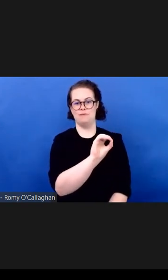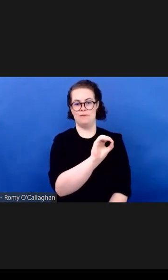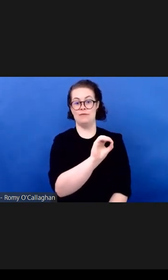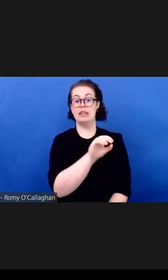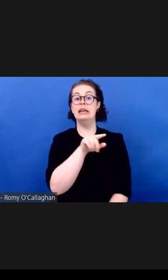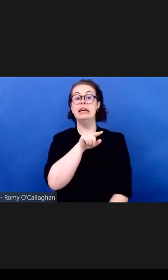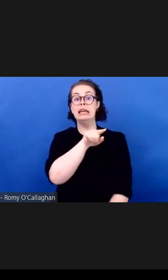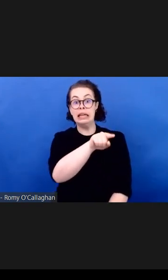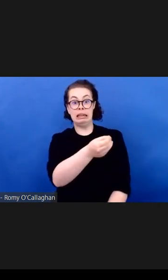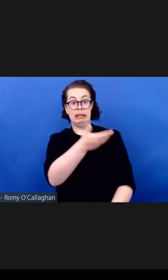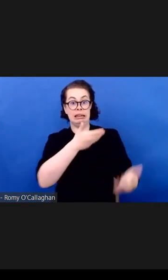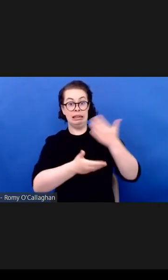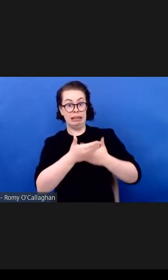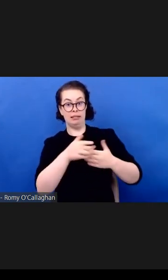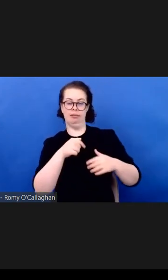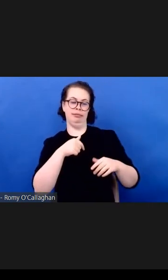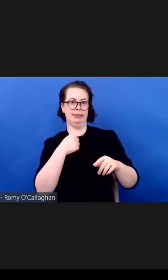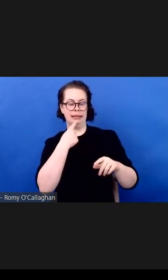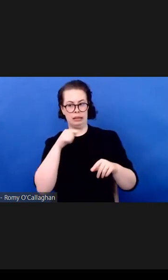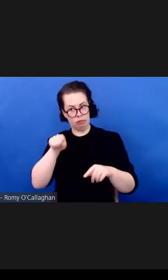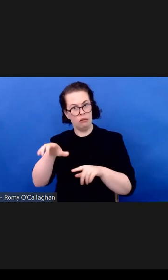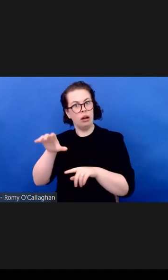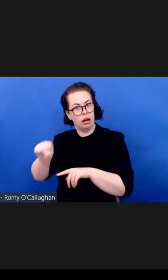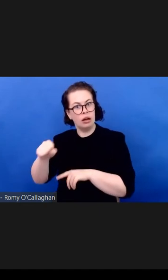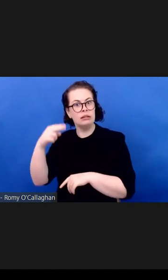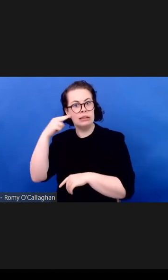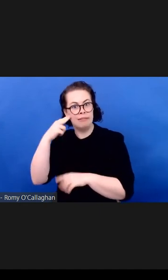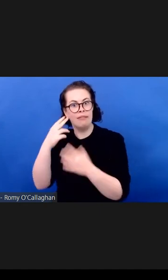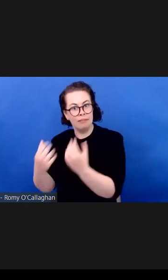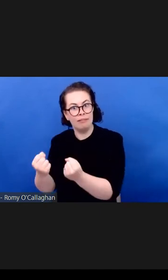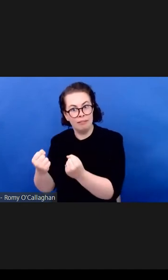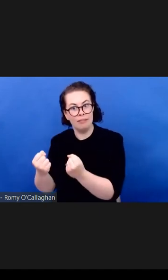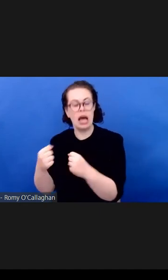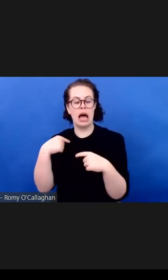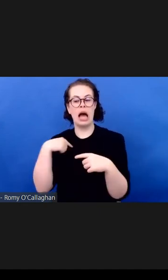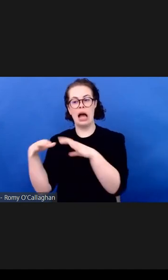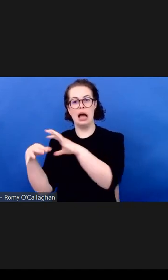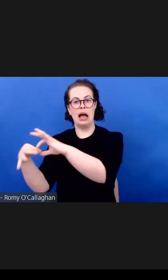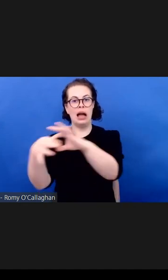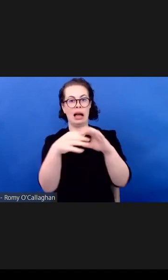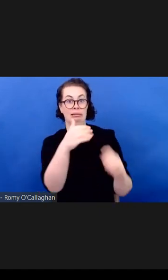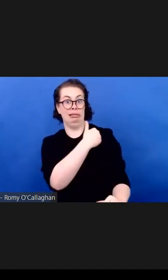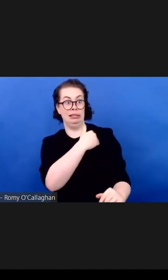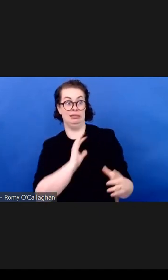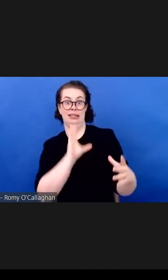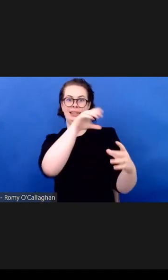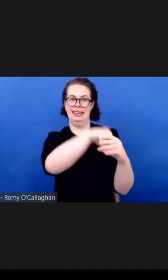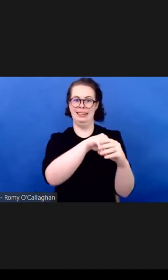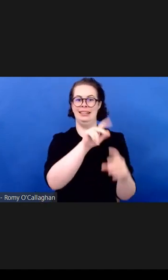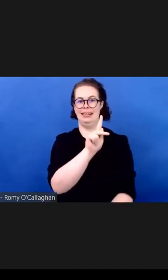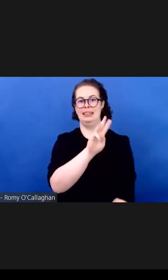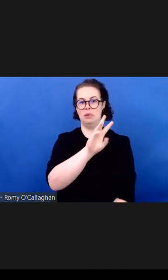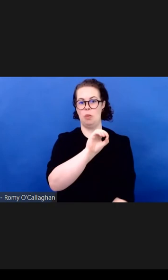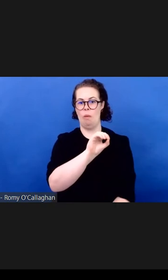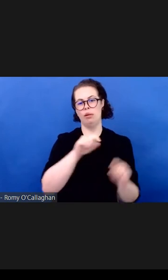ওর কর্মী মানে পরিমলরাই আবার দীনেশকে বলে, দীনেশ আবার আমাকে বলে যে তো বৌদি তোমার একজন এরকম বাচ্চা আছে, এইভাবে